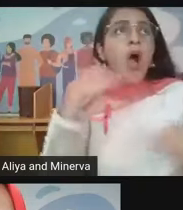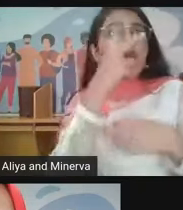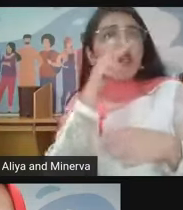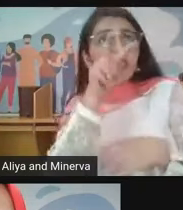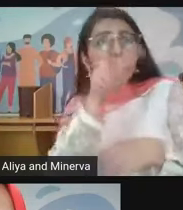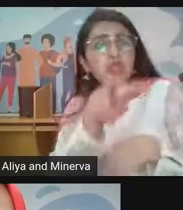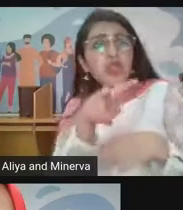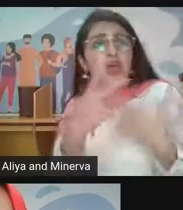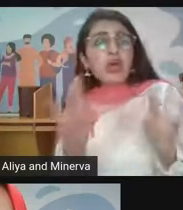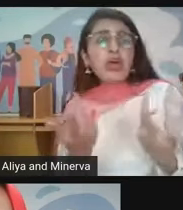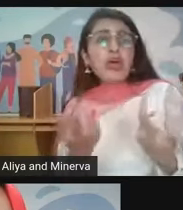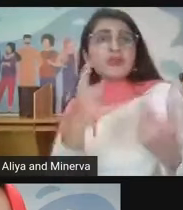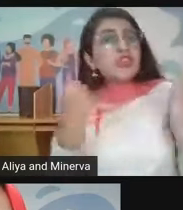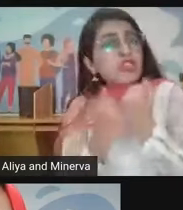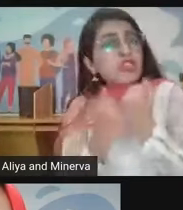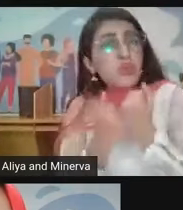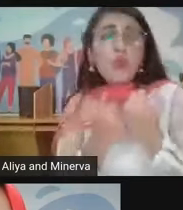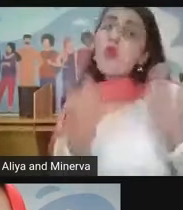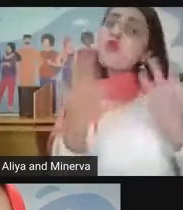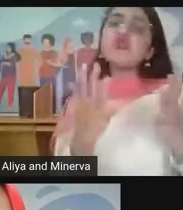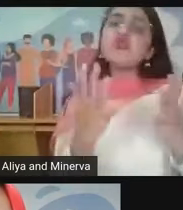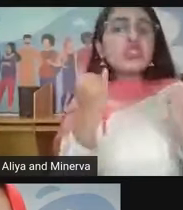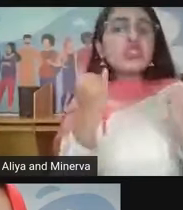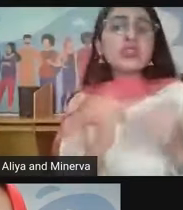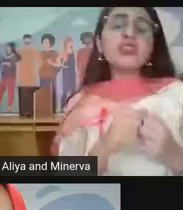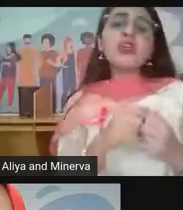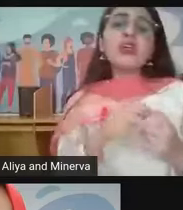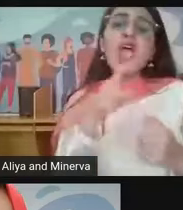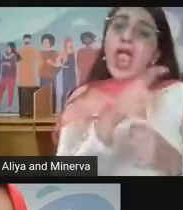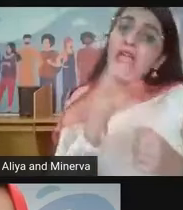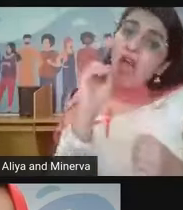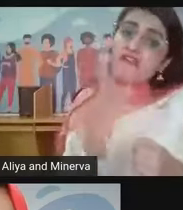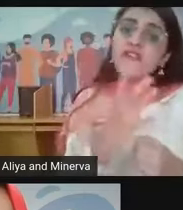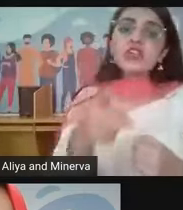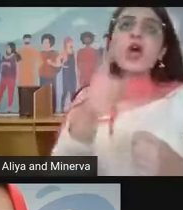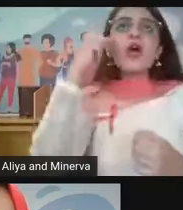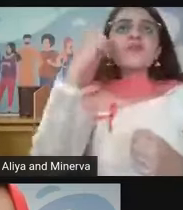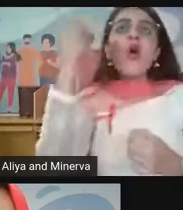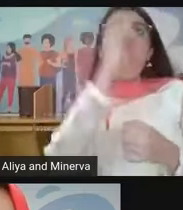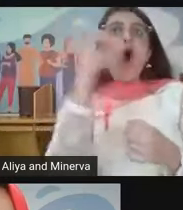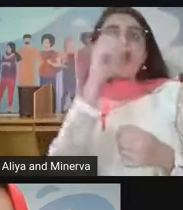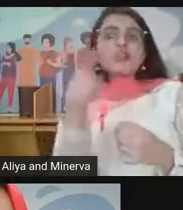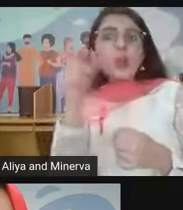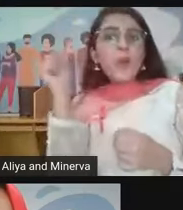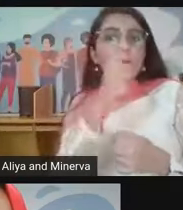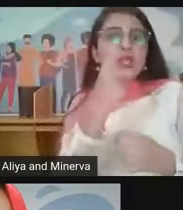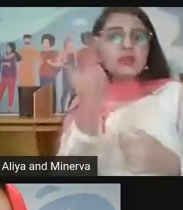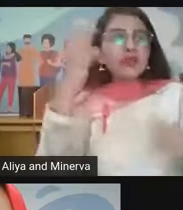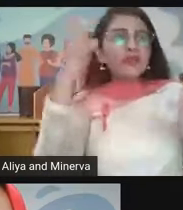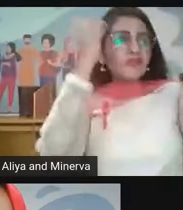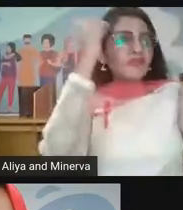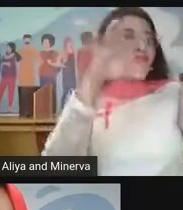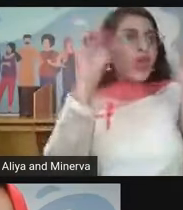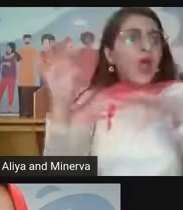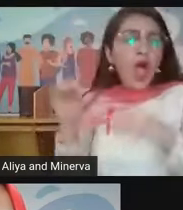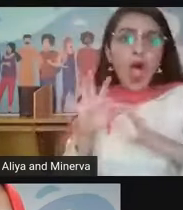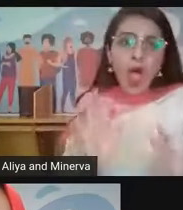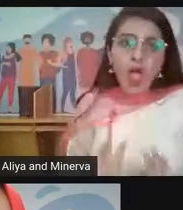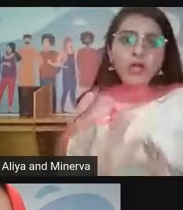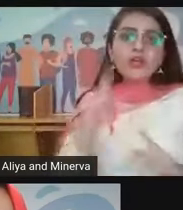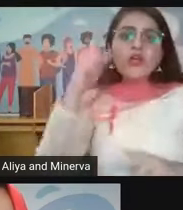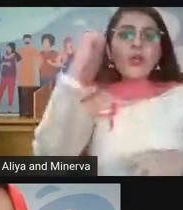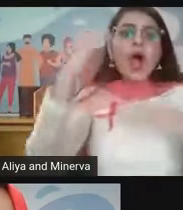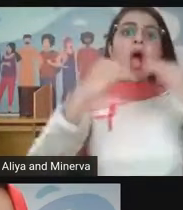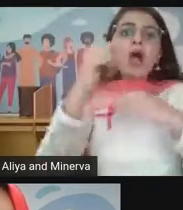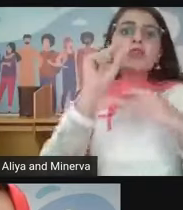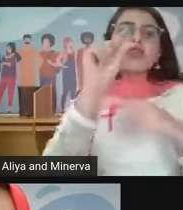कोई सपोर्ट नहीं करेगा विच इज वाई द अवेयरनेस मंथ इटसेल्फ इज सो इम्पोर्टेंट बिकॉज इट गिव्स पीपल अ नज इन द